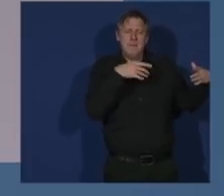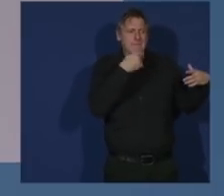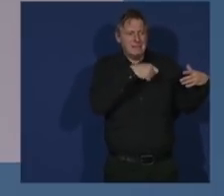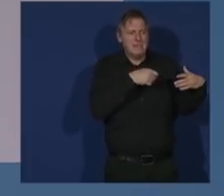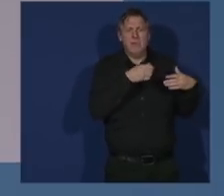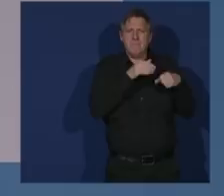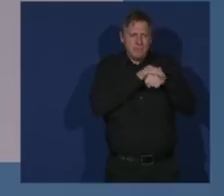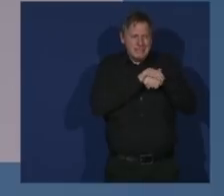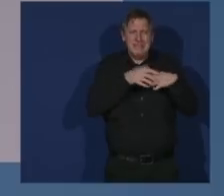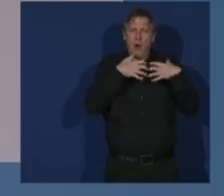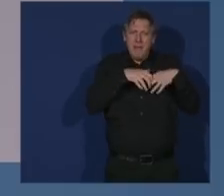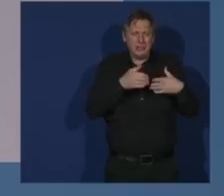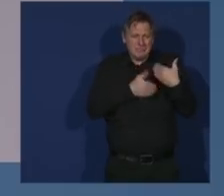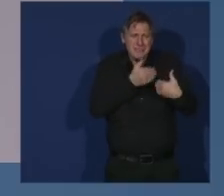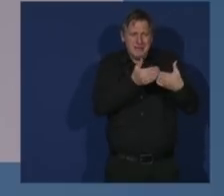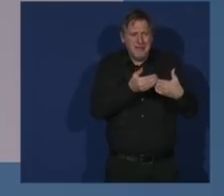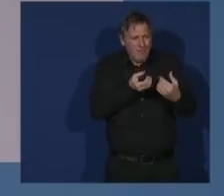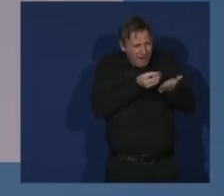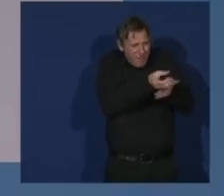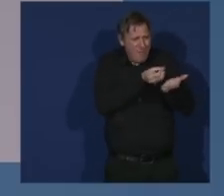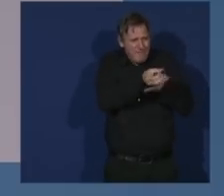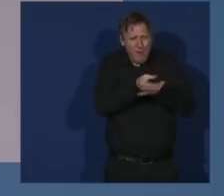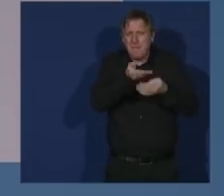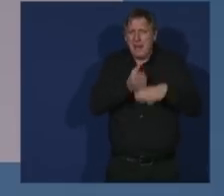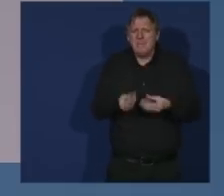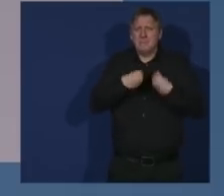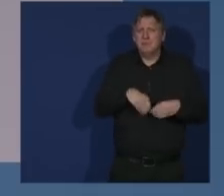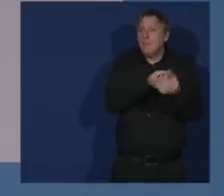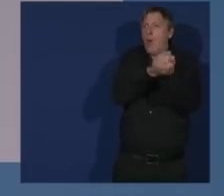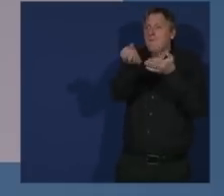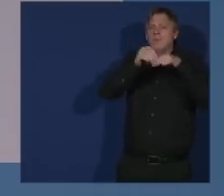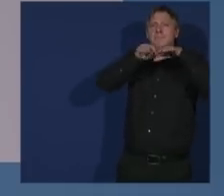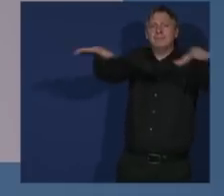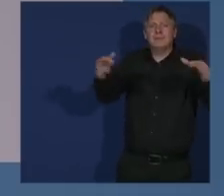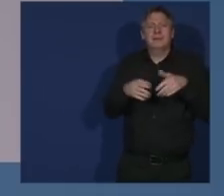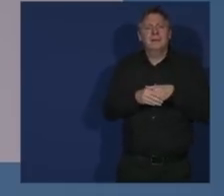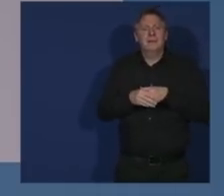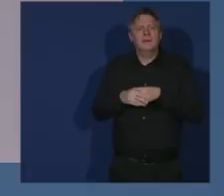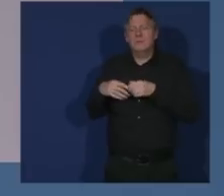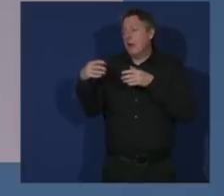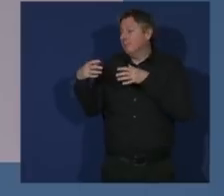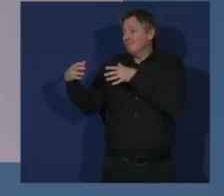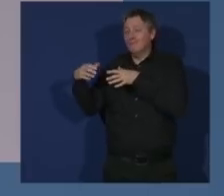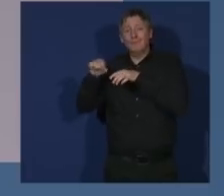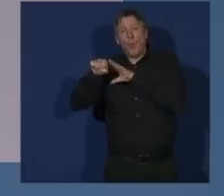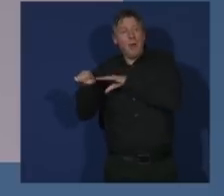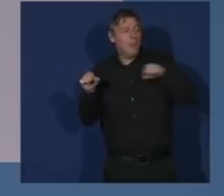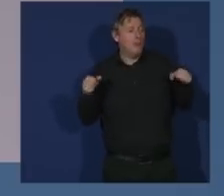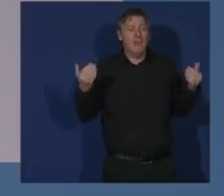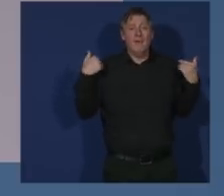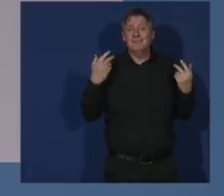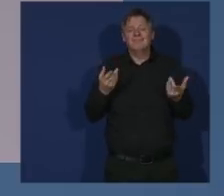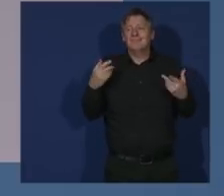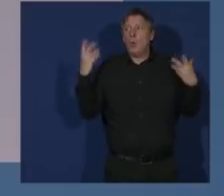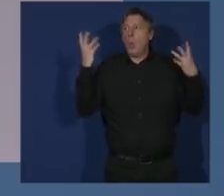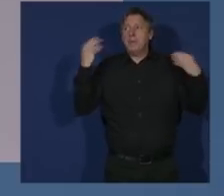un défi qu'aucune formation politique n'a su relever dans la durée. Et pour cela, c'est très simple. Il